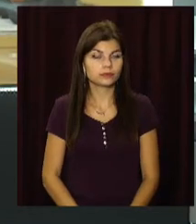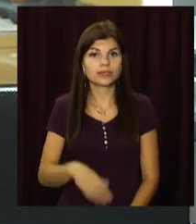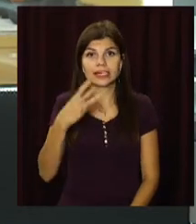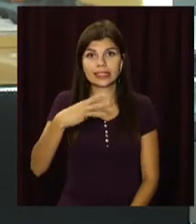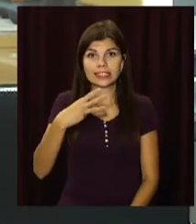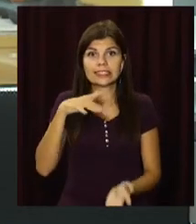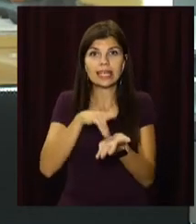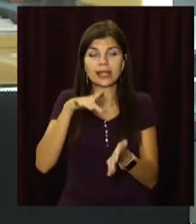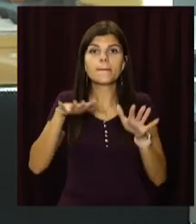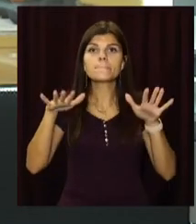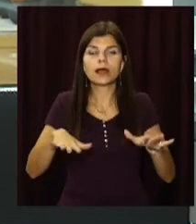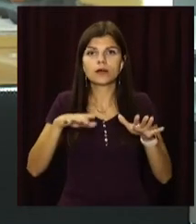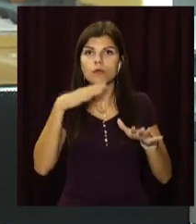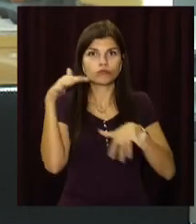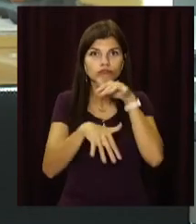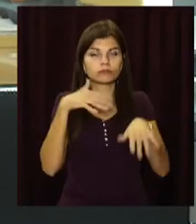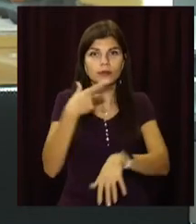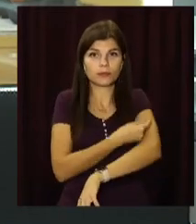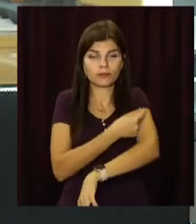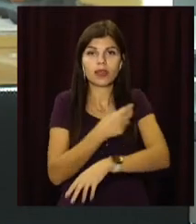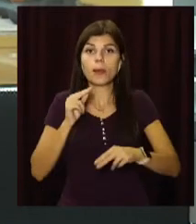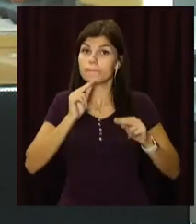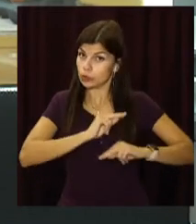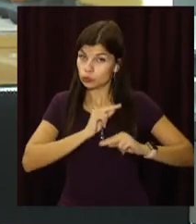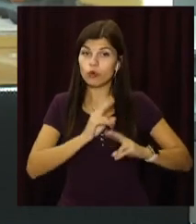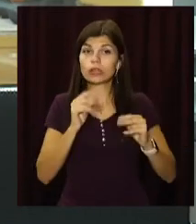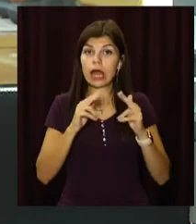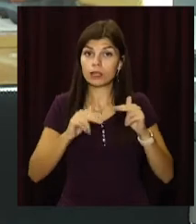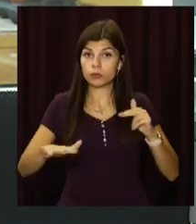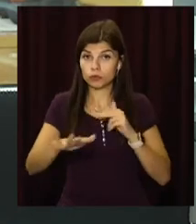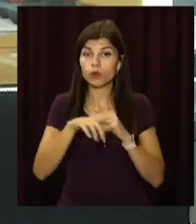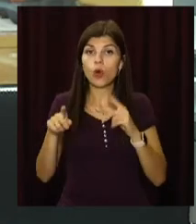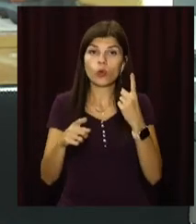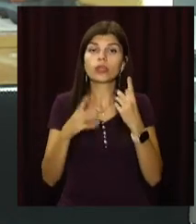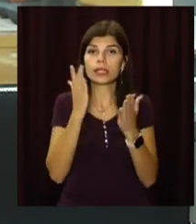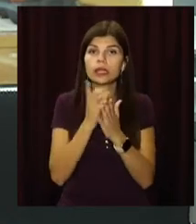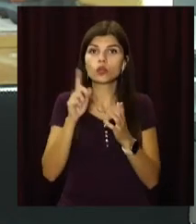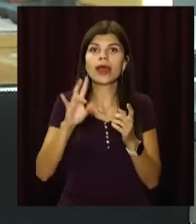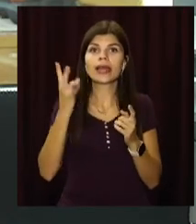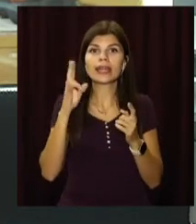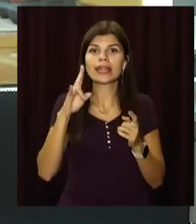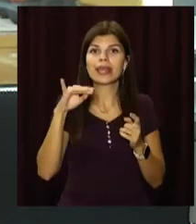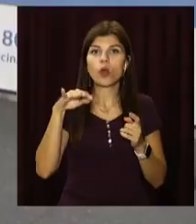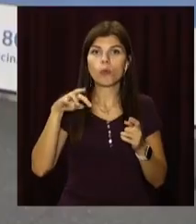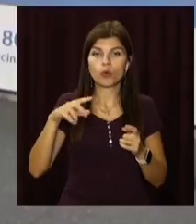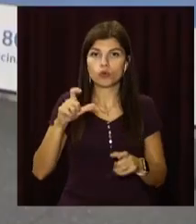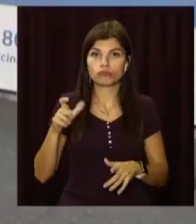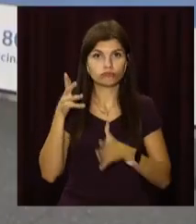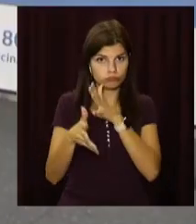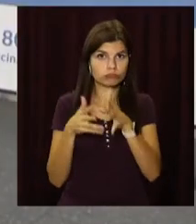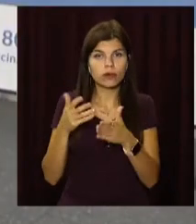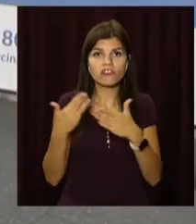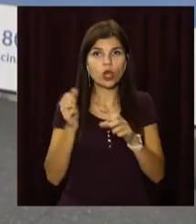30 центрів масової вакцинації працюють зараз на Дніпропетровщині. Один з них – у Нікополі. Місцеві мешканці активно імунізуються